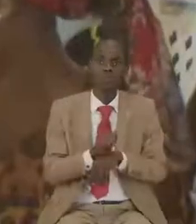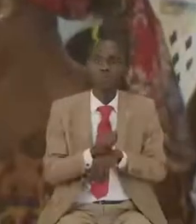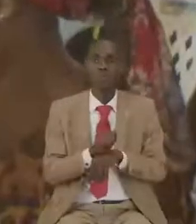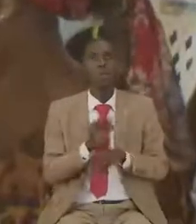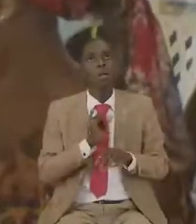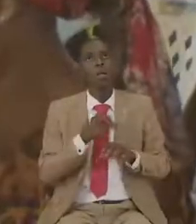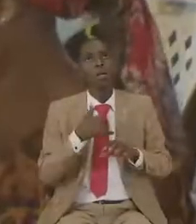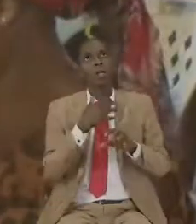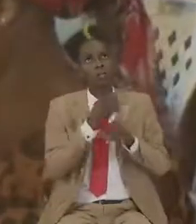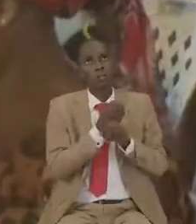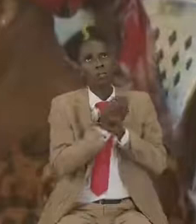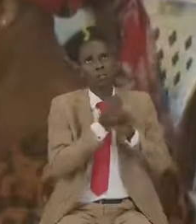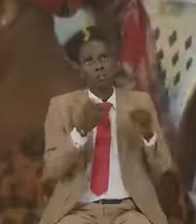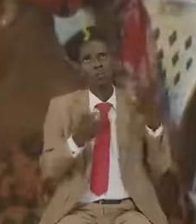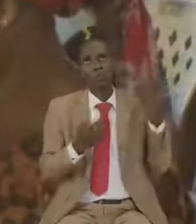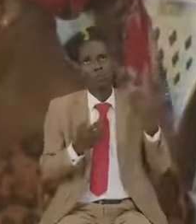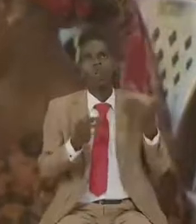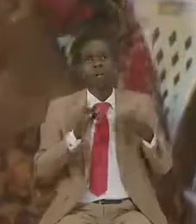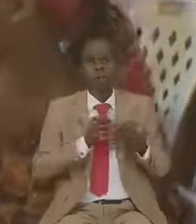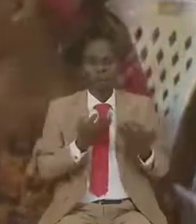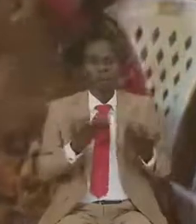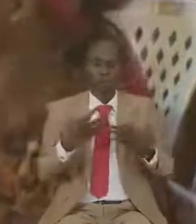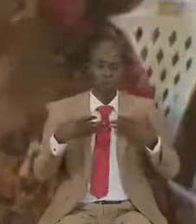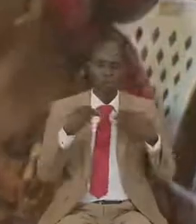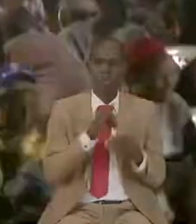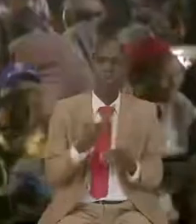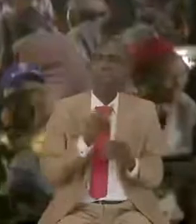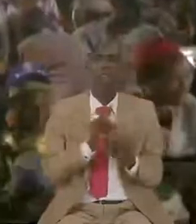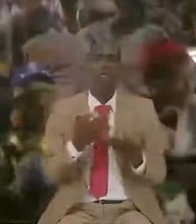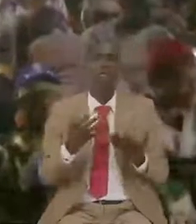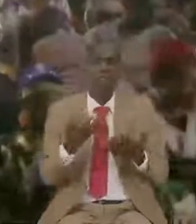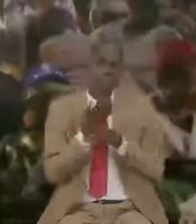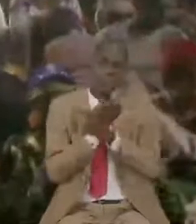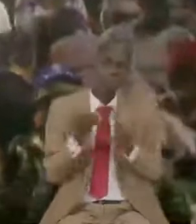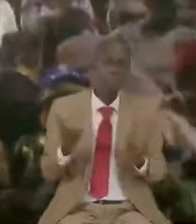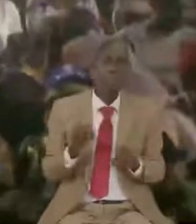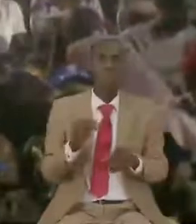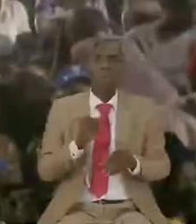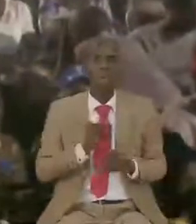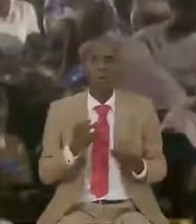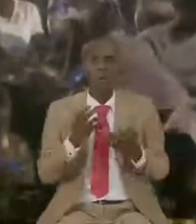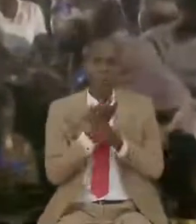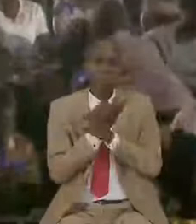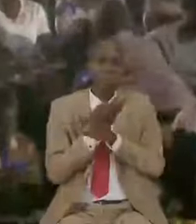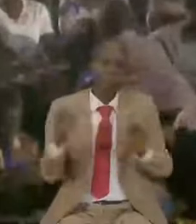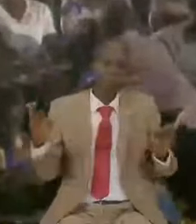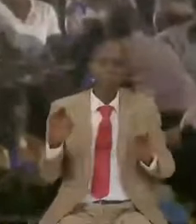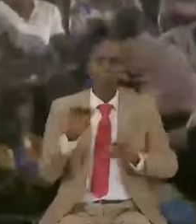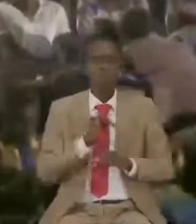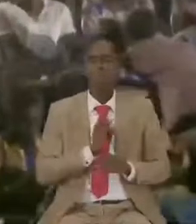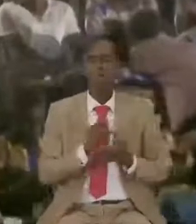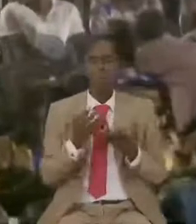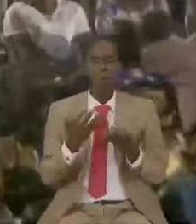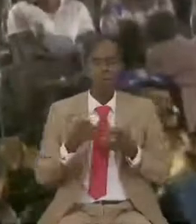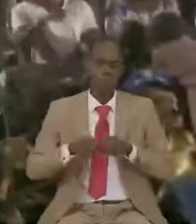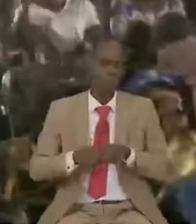soir, j'ai besoin d'un double miracle. Oui, j'ai le salut, je veux la guérison,